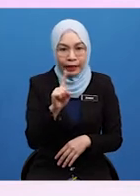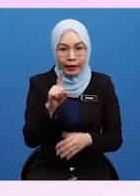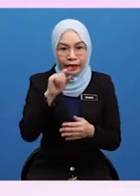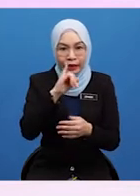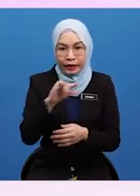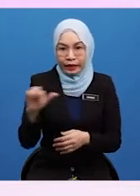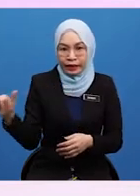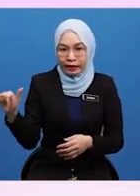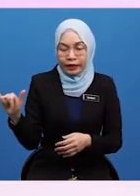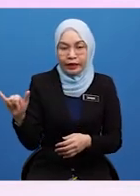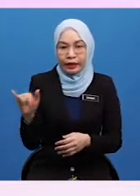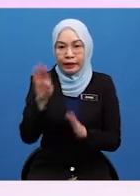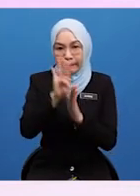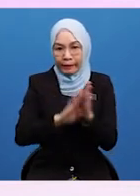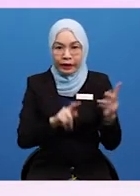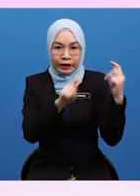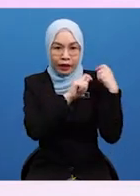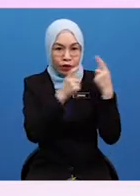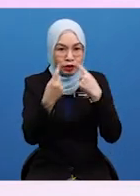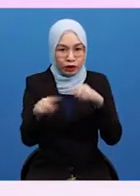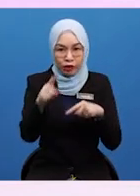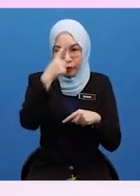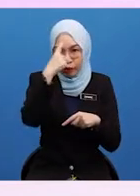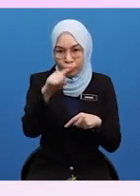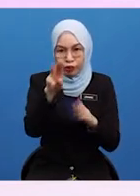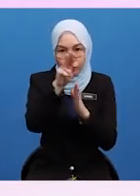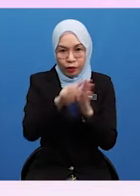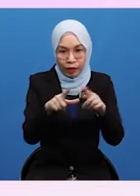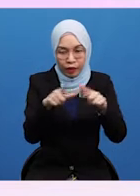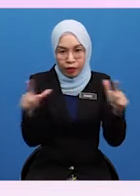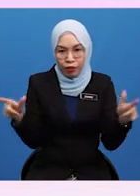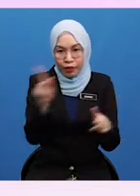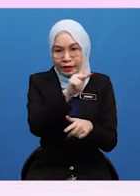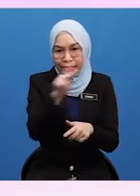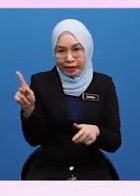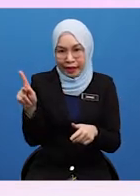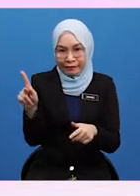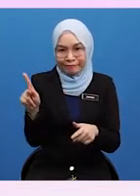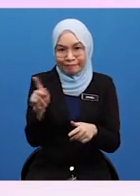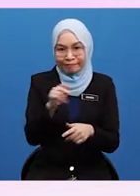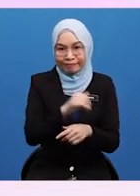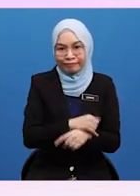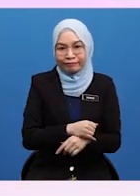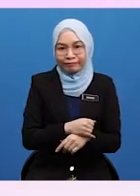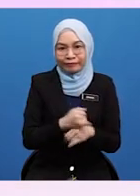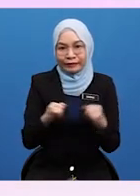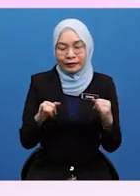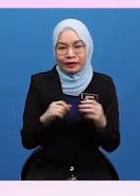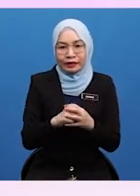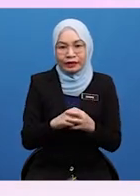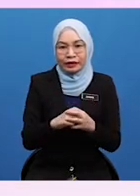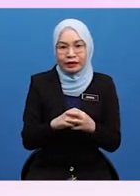dianya batang Gung jawab untuk meluaskan Jalu lebah ke